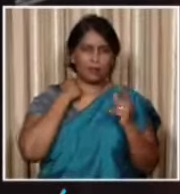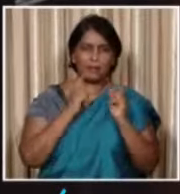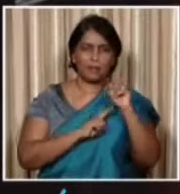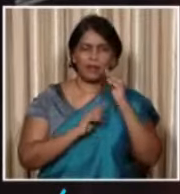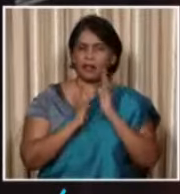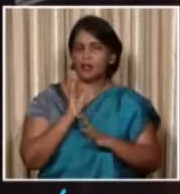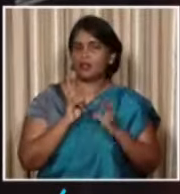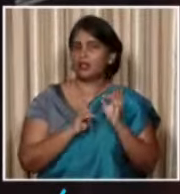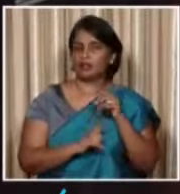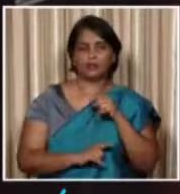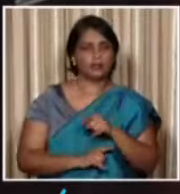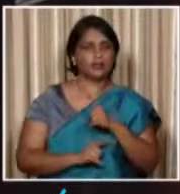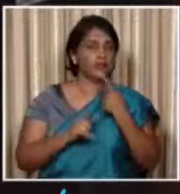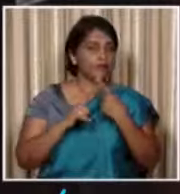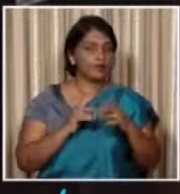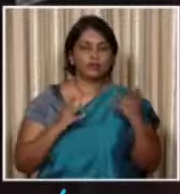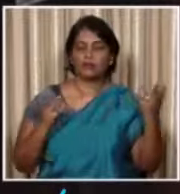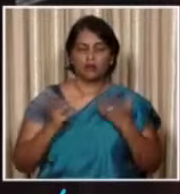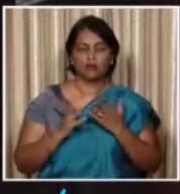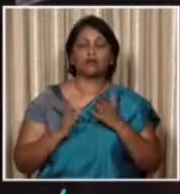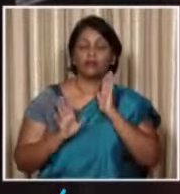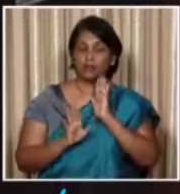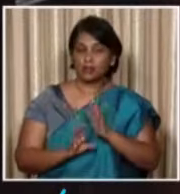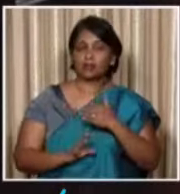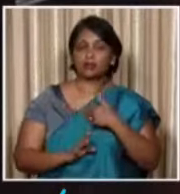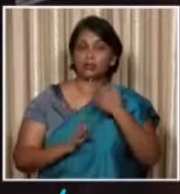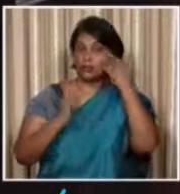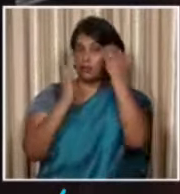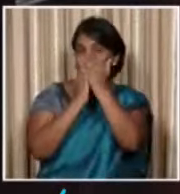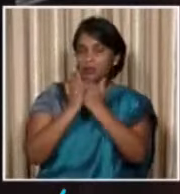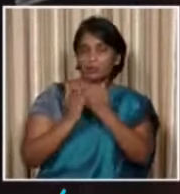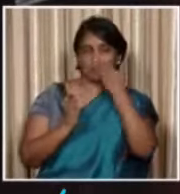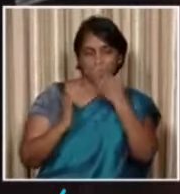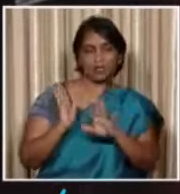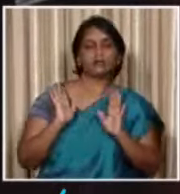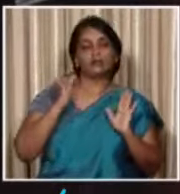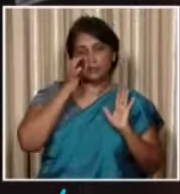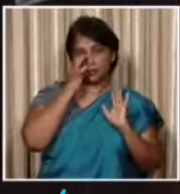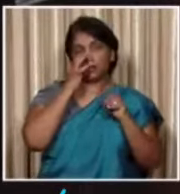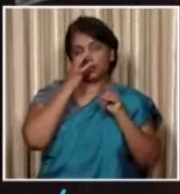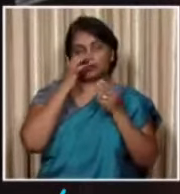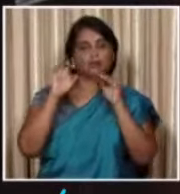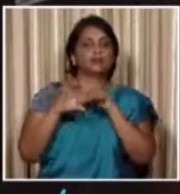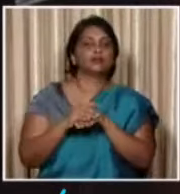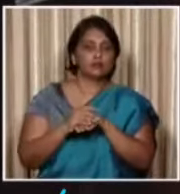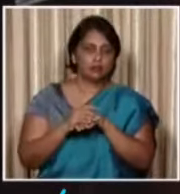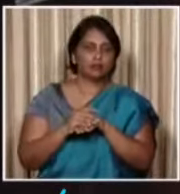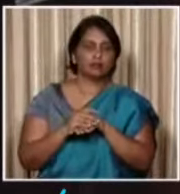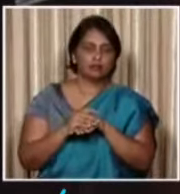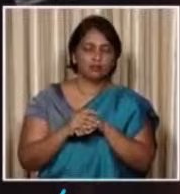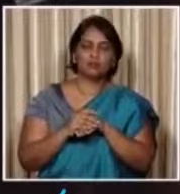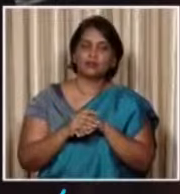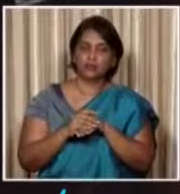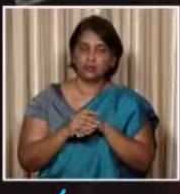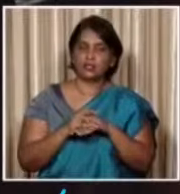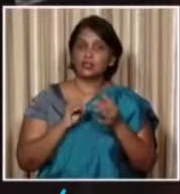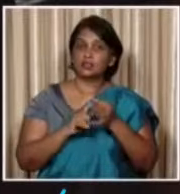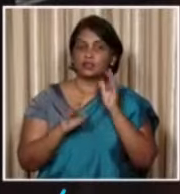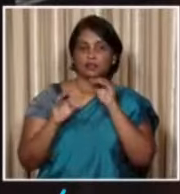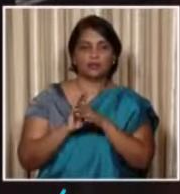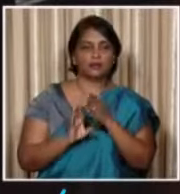parliamentu mantri kama vitarak thila ba mekata wenna menna me susukan tika sapuranna ona etakota puluwan outa e ahawal ekek sabhapathi